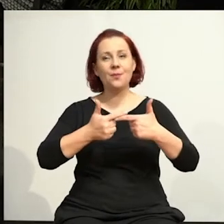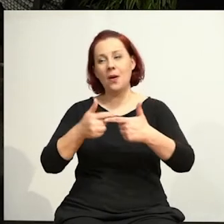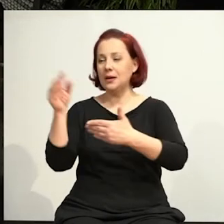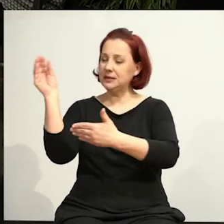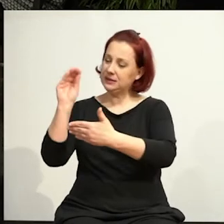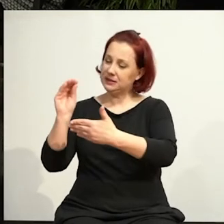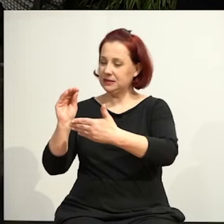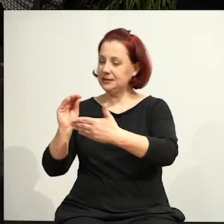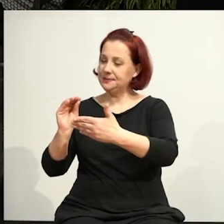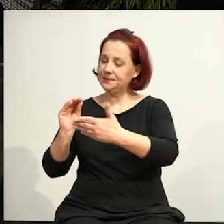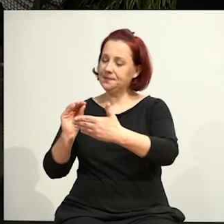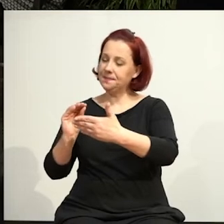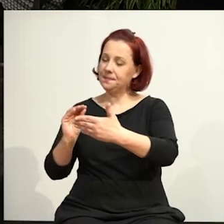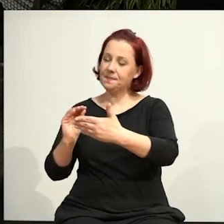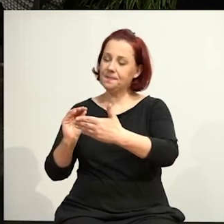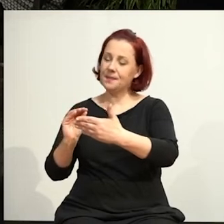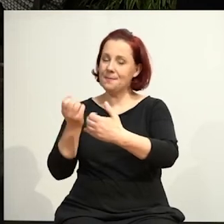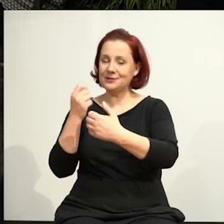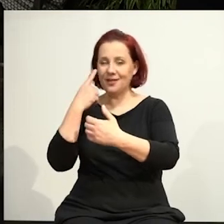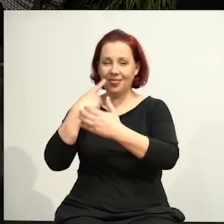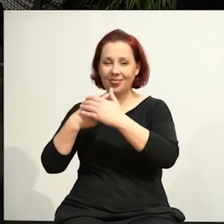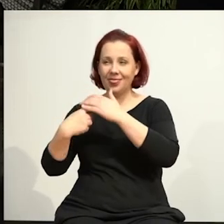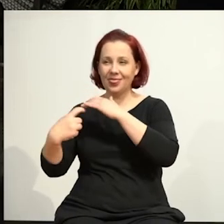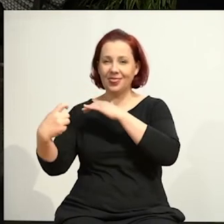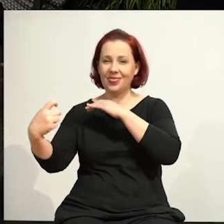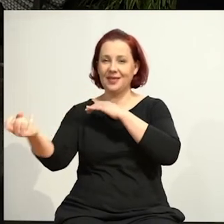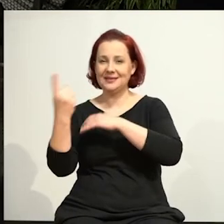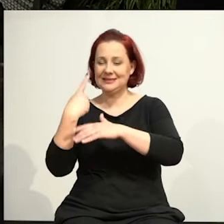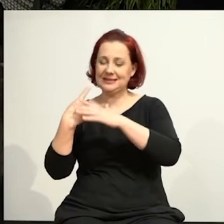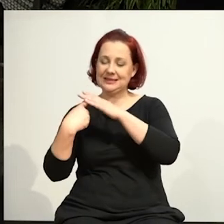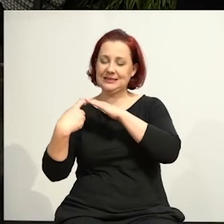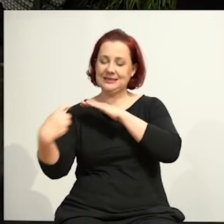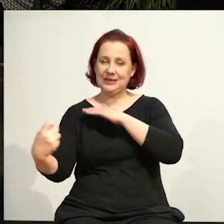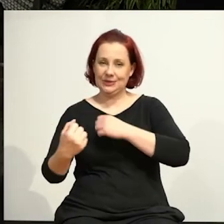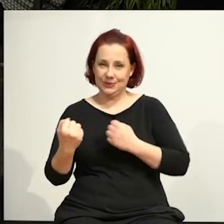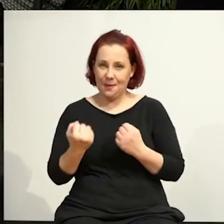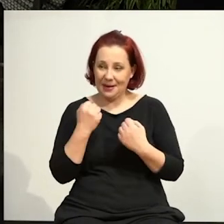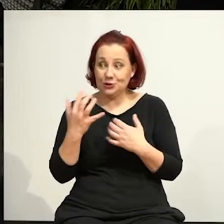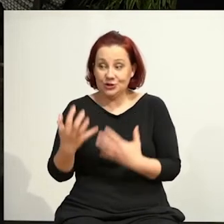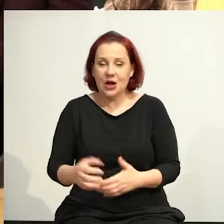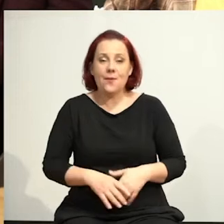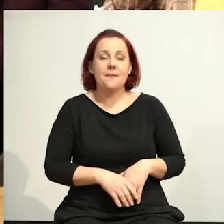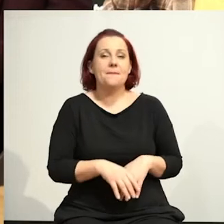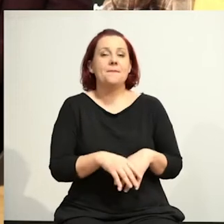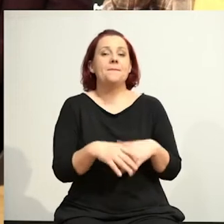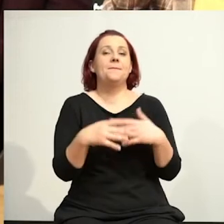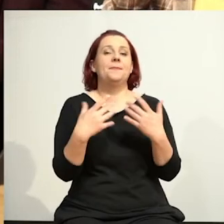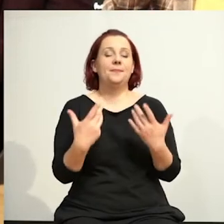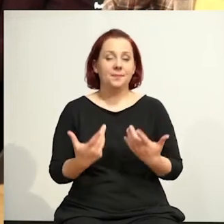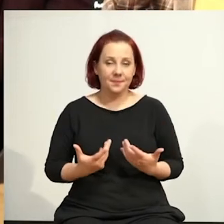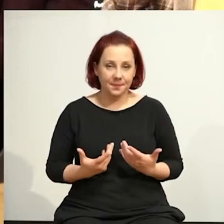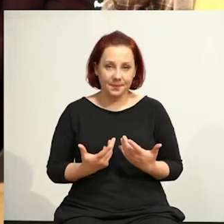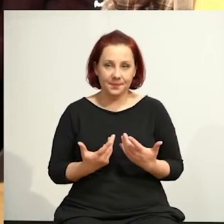się okazała bardziej uwodzicielska dla mnie. Natomiast no, ze względu na to,